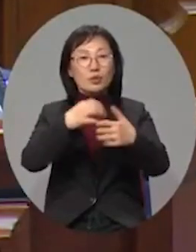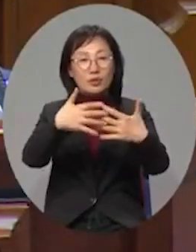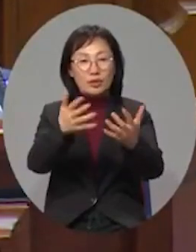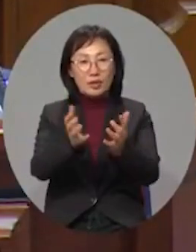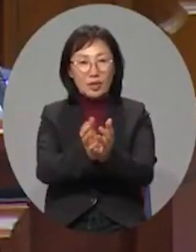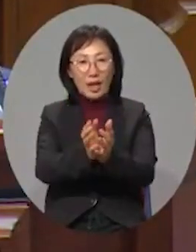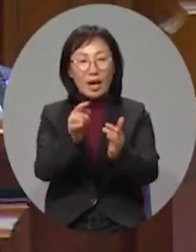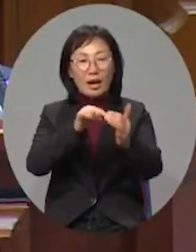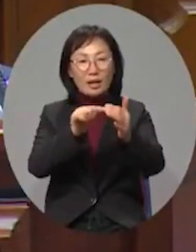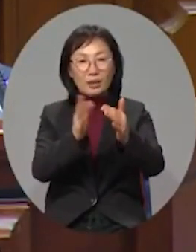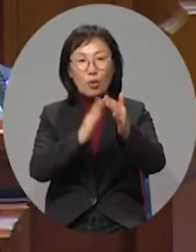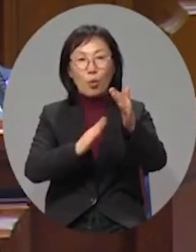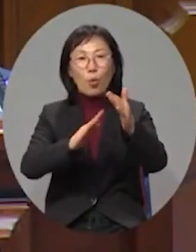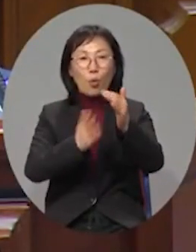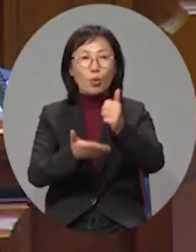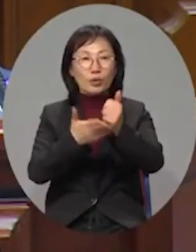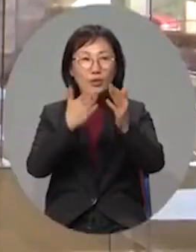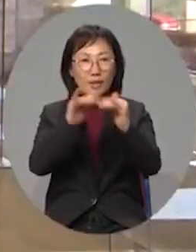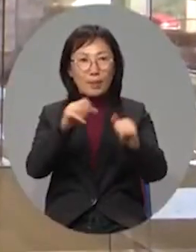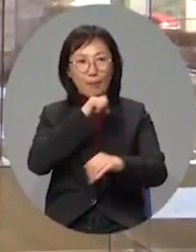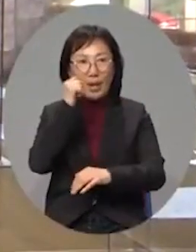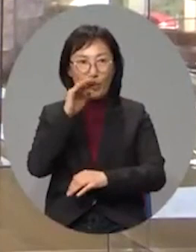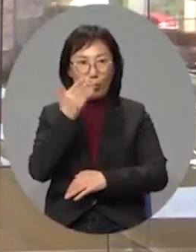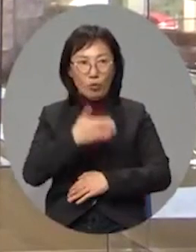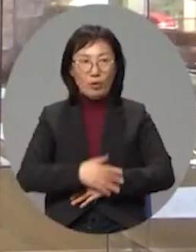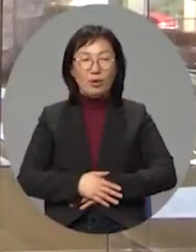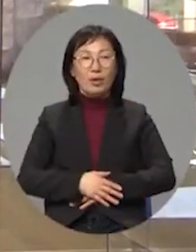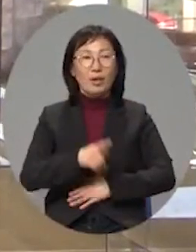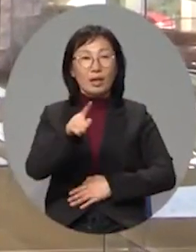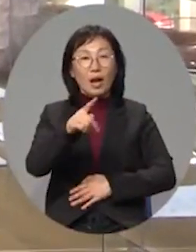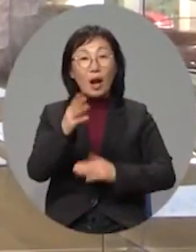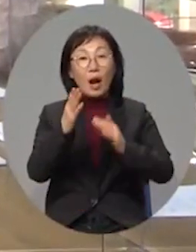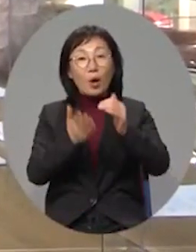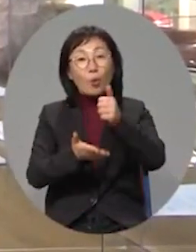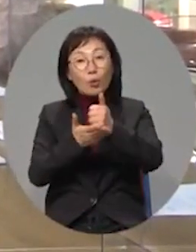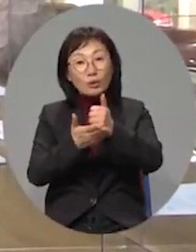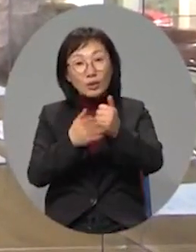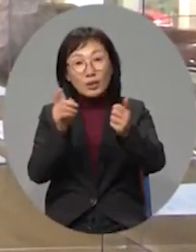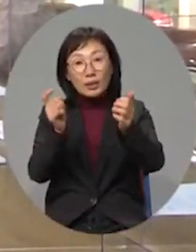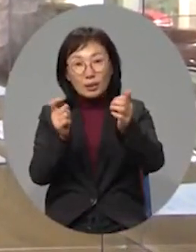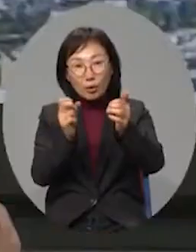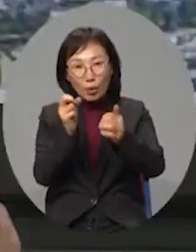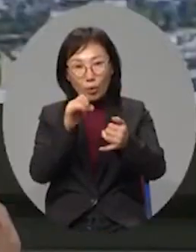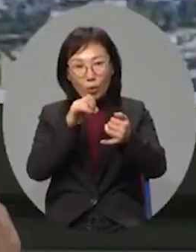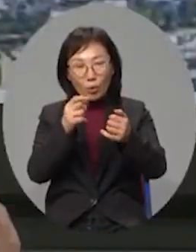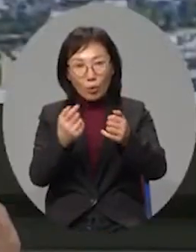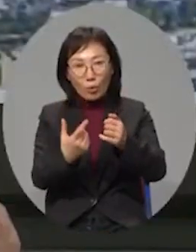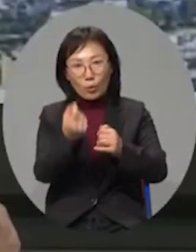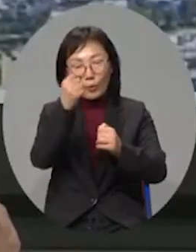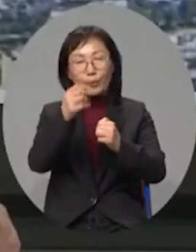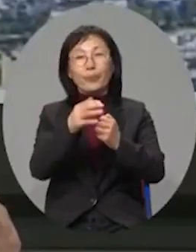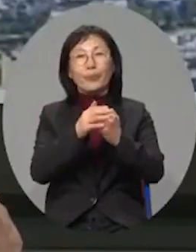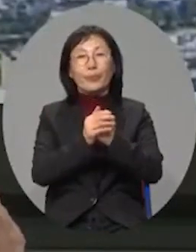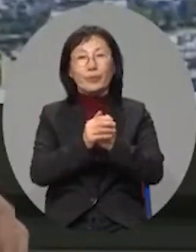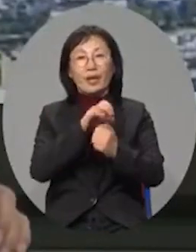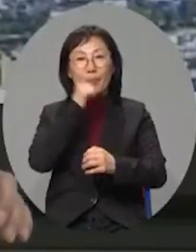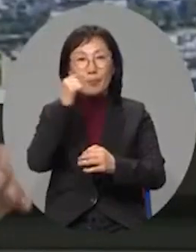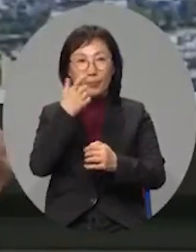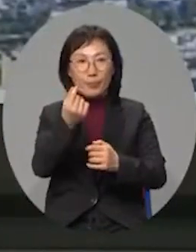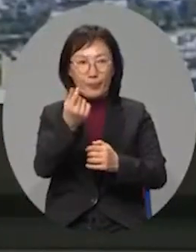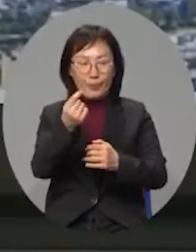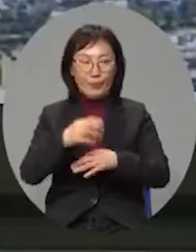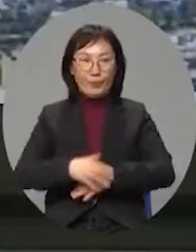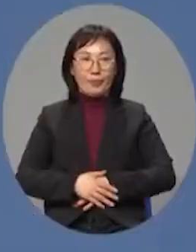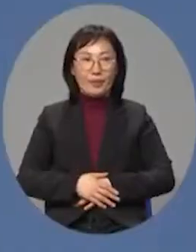공천자가 당선됐습니다. 공천이 곧 당선인 현실에서 선거는 당원 확보 전쟁에